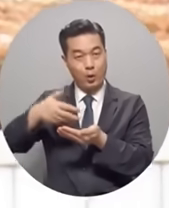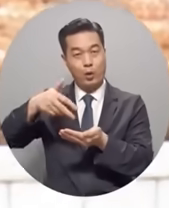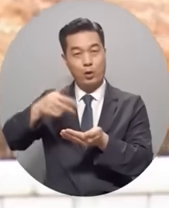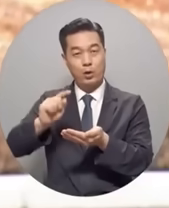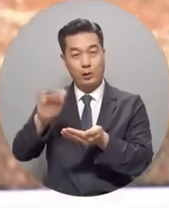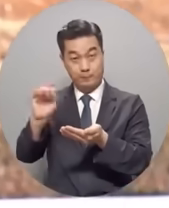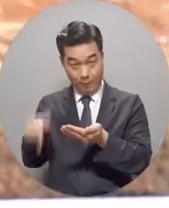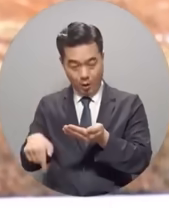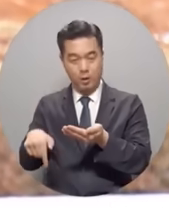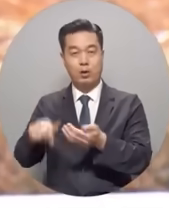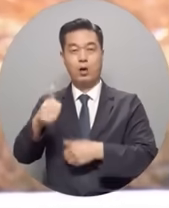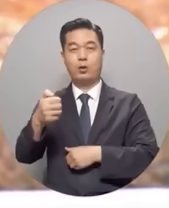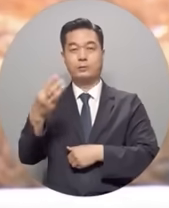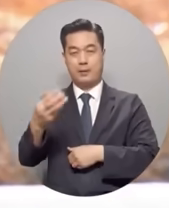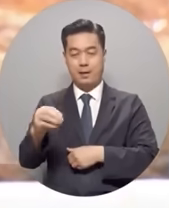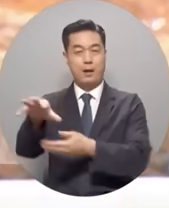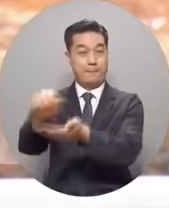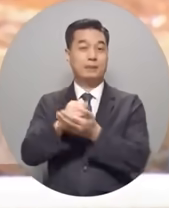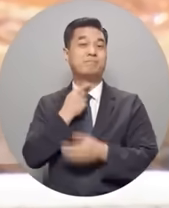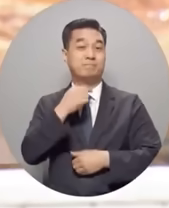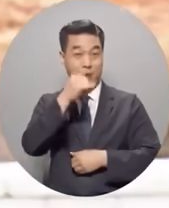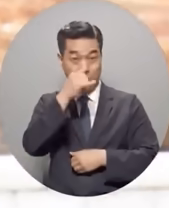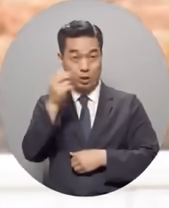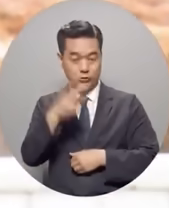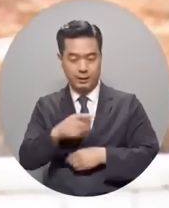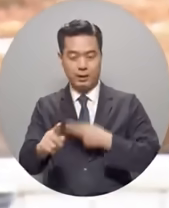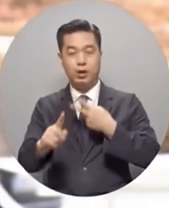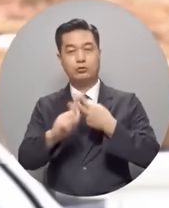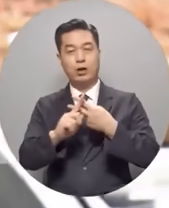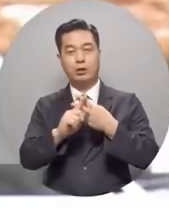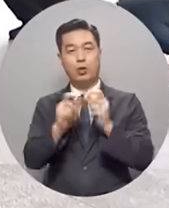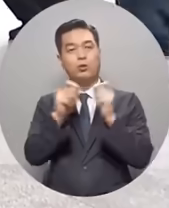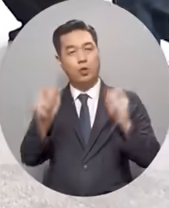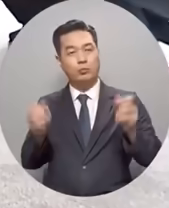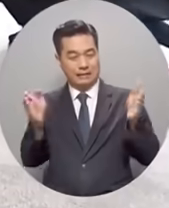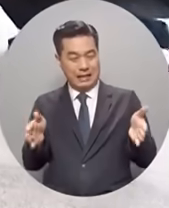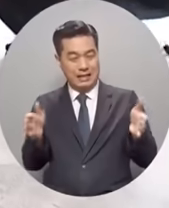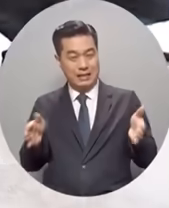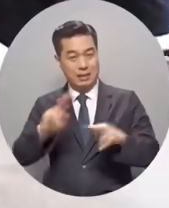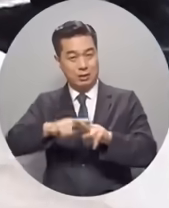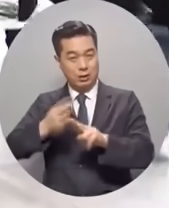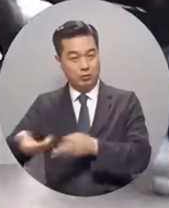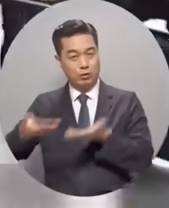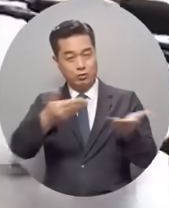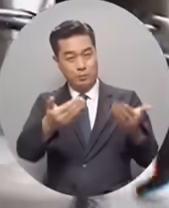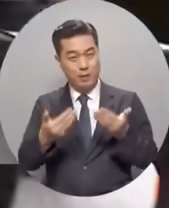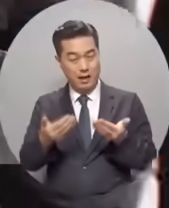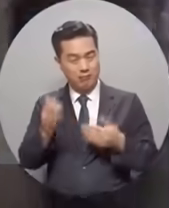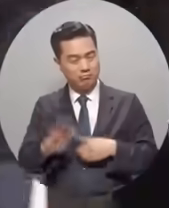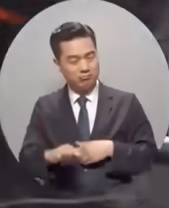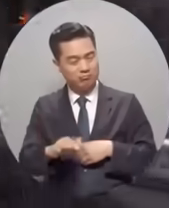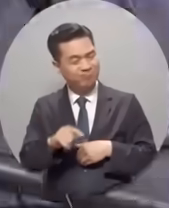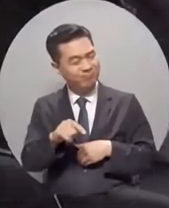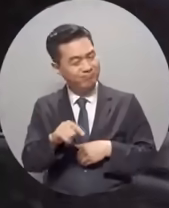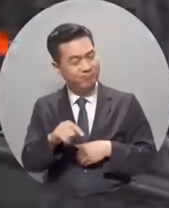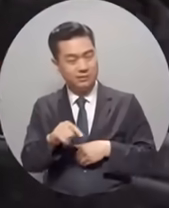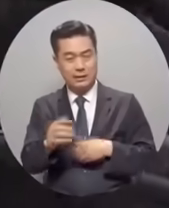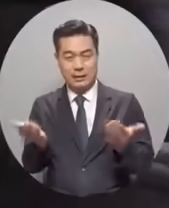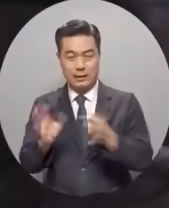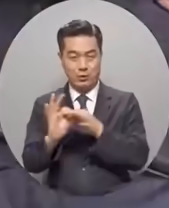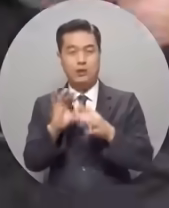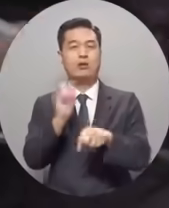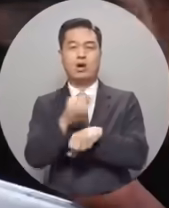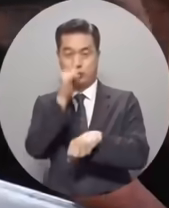알려졌습니다. 중학교 동문 사이 선물이라고 했지만 경찰은 직무 관련성이 있다고 판단했습니다. 유치원